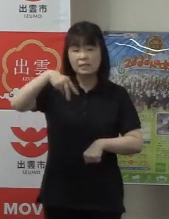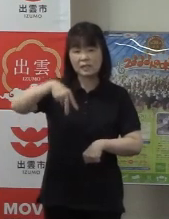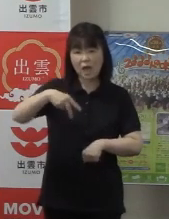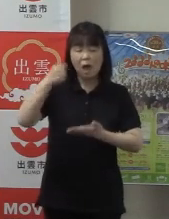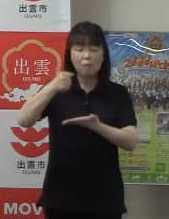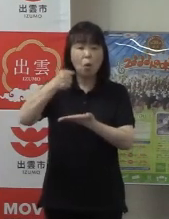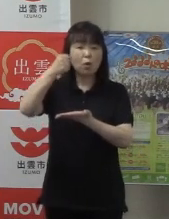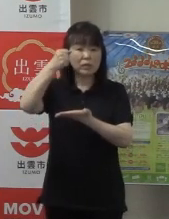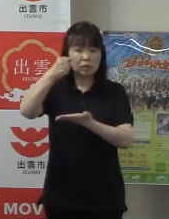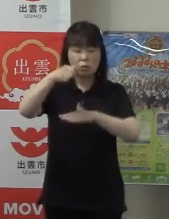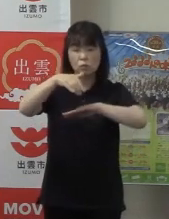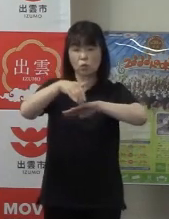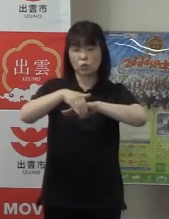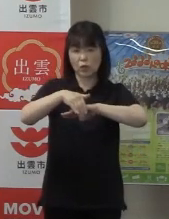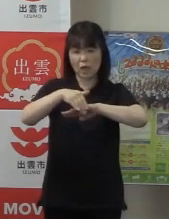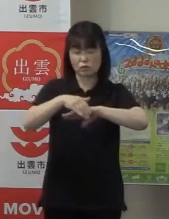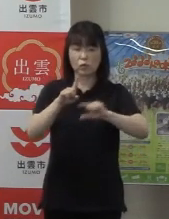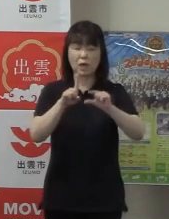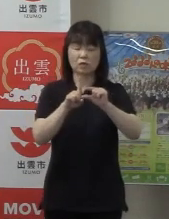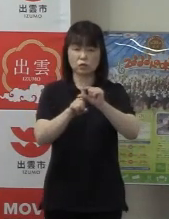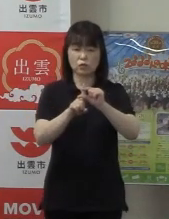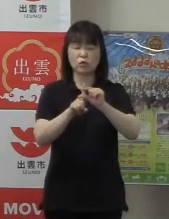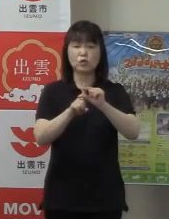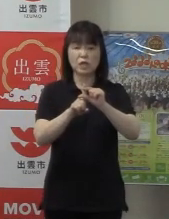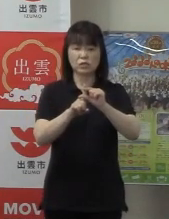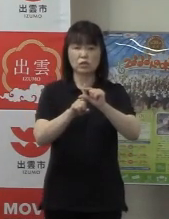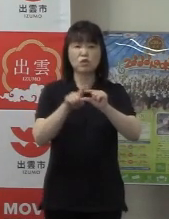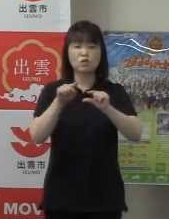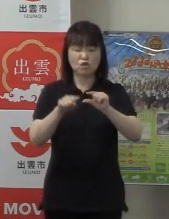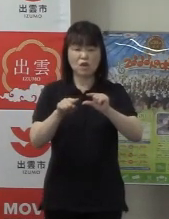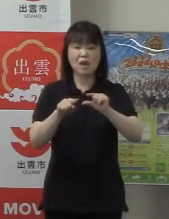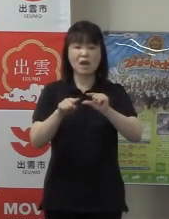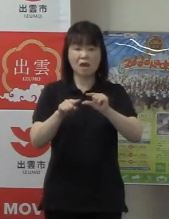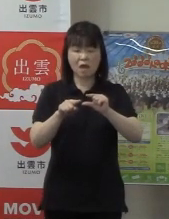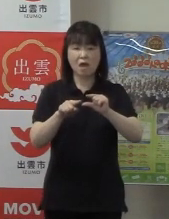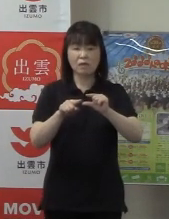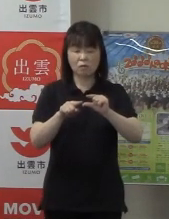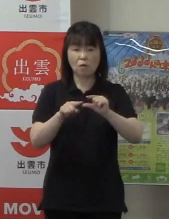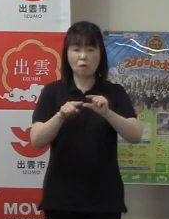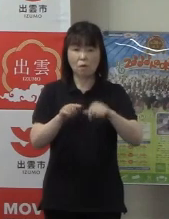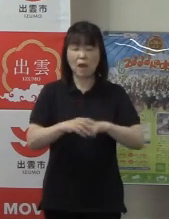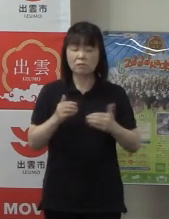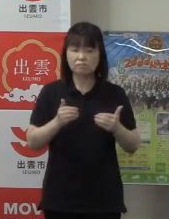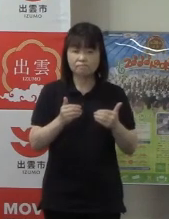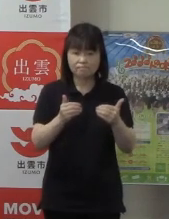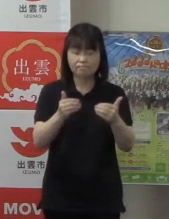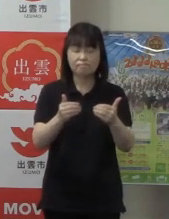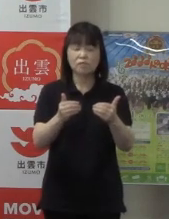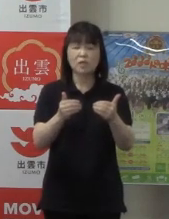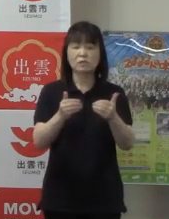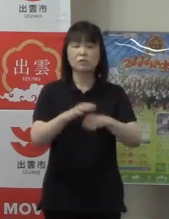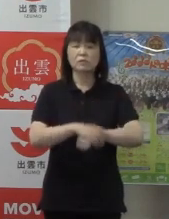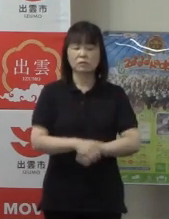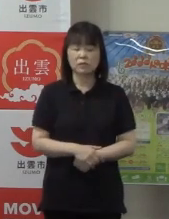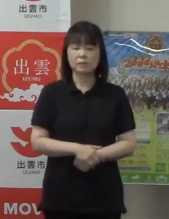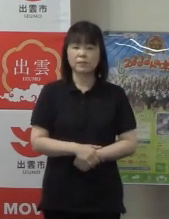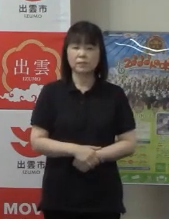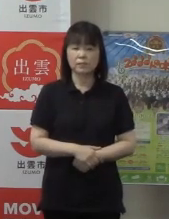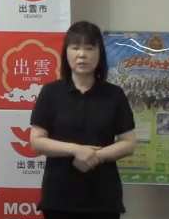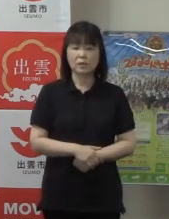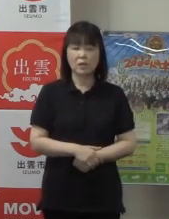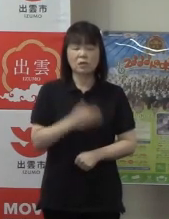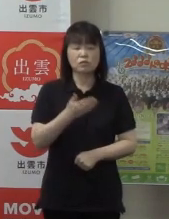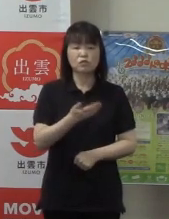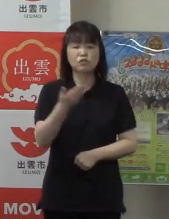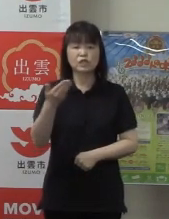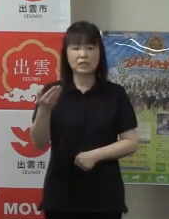付をしておりますが、これの体制強化を図っていくというものであります。次に減災基